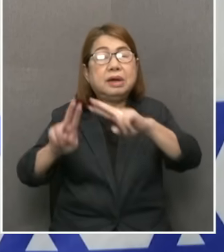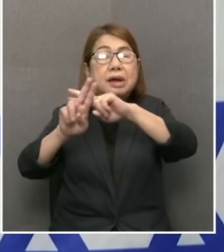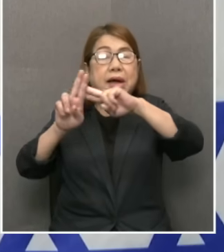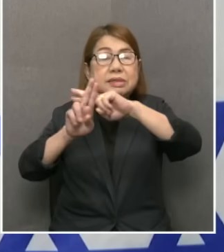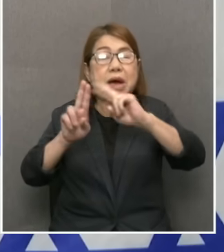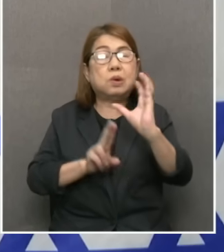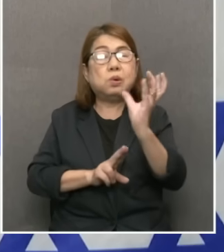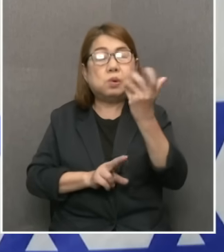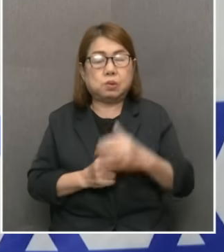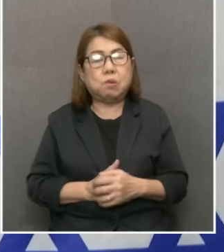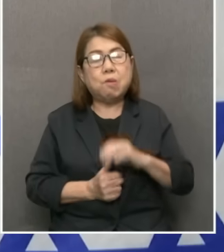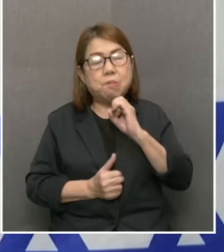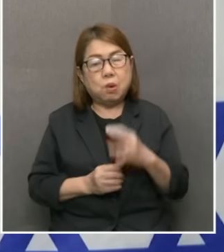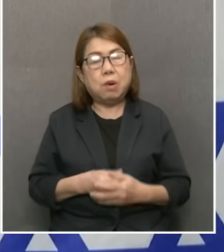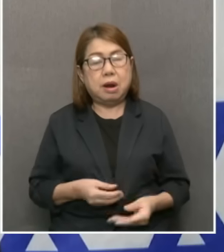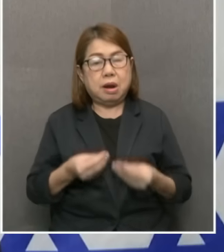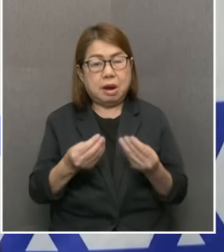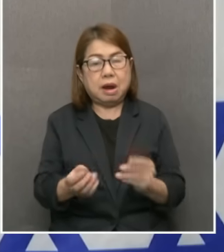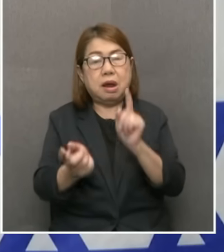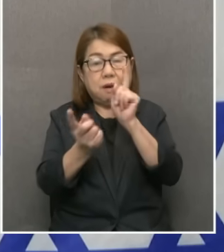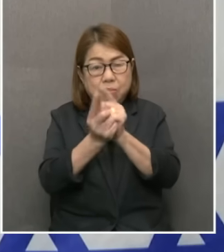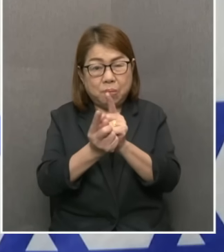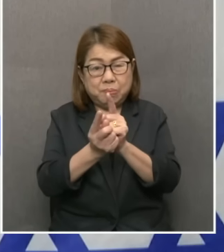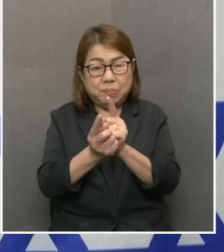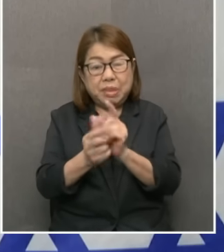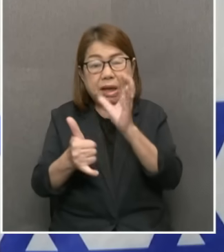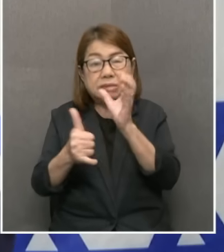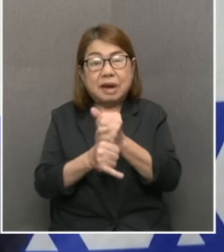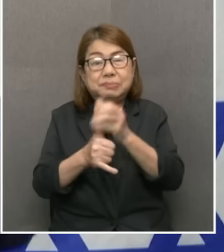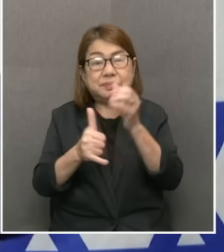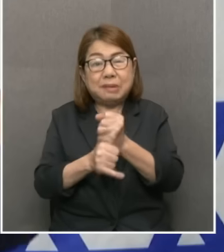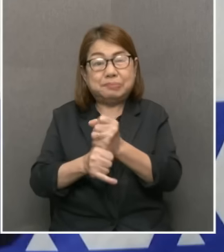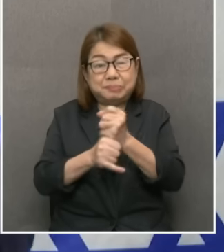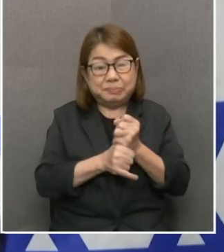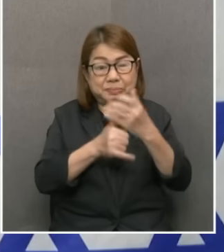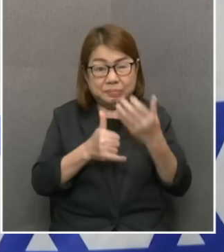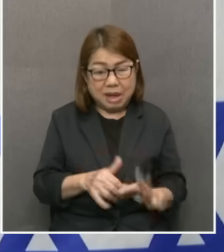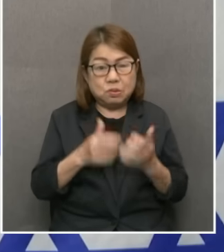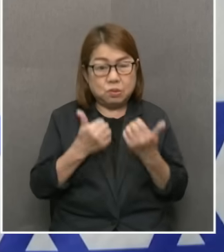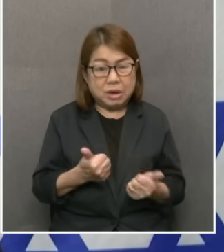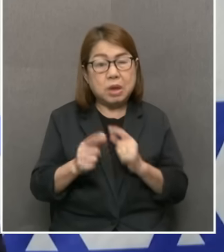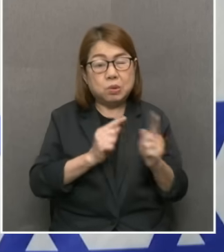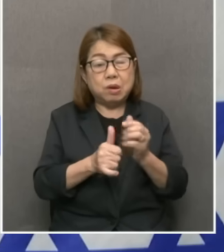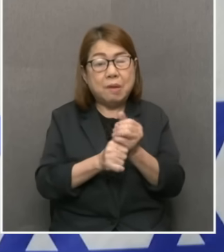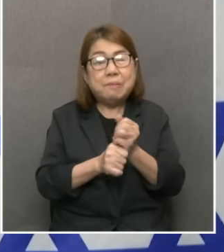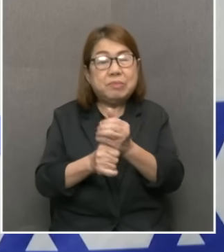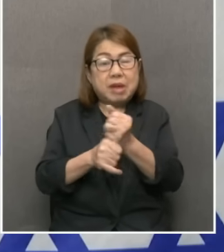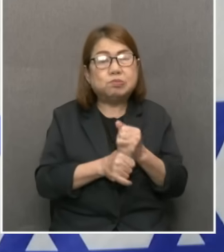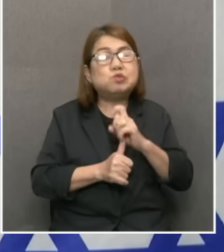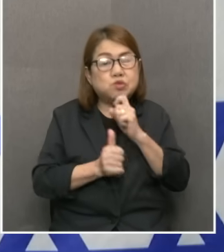จะได้รับอนุญาตให้พบกับตัวประกันในกาซาที่เหลือที่ไม่ได้รับการปล่อยตัวในครั้งนี้โดยเรื่องการ